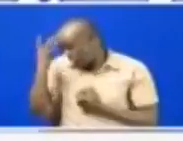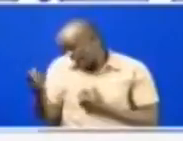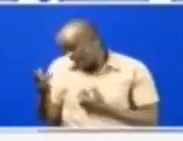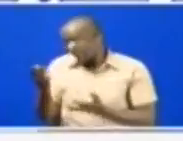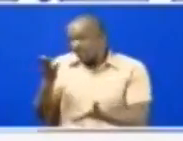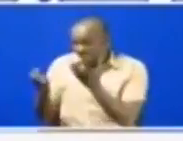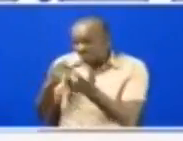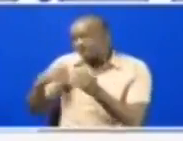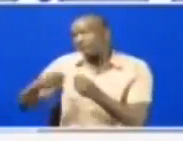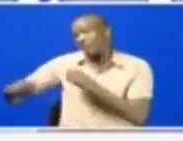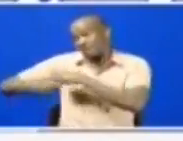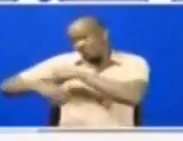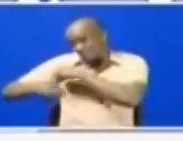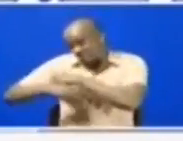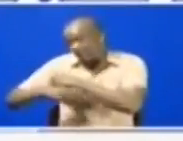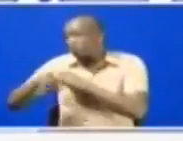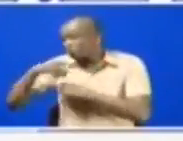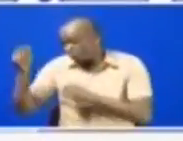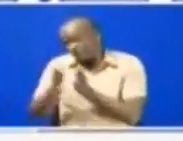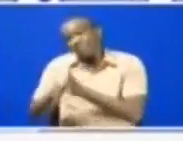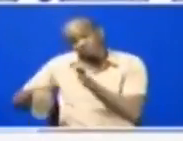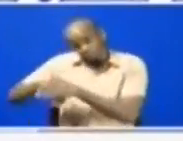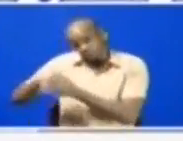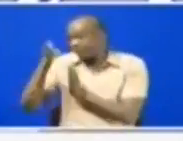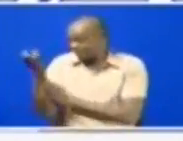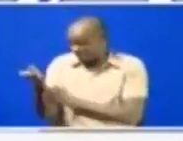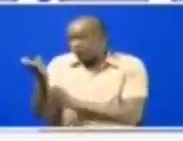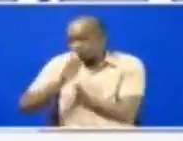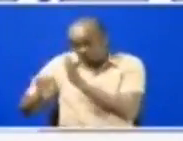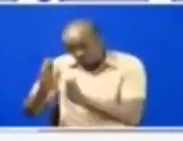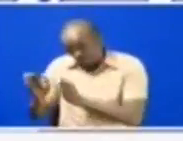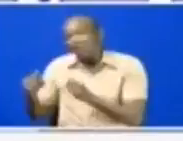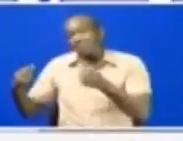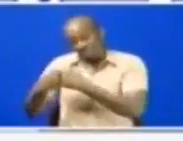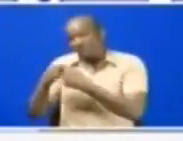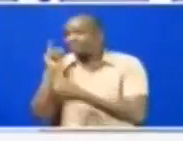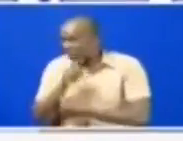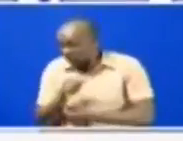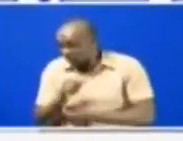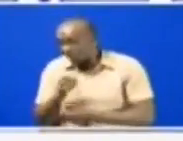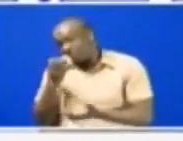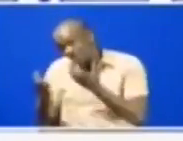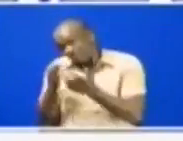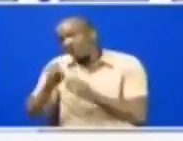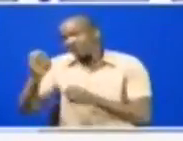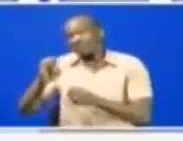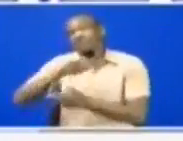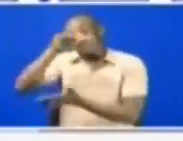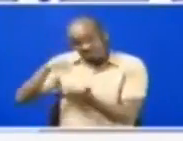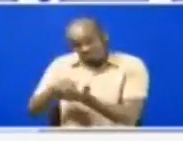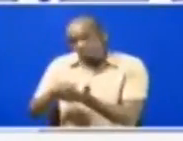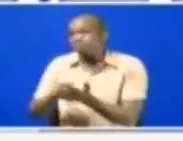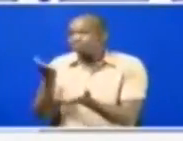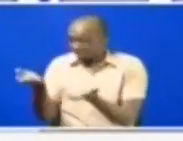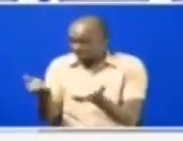zingine mnakuja mnaelezewa labda mnaenda kucheza mechi ama mna prepare kwa mechi fulani kama labda Eastern Central ama labda ni zile World